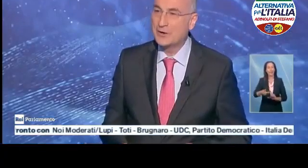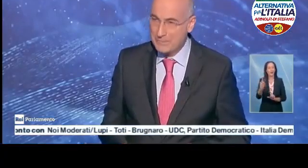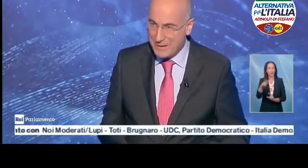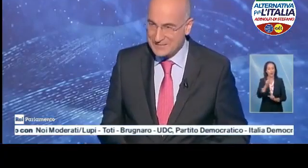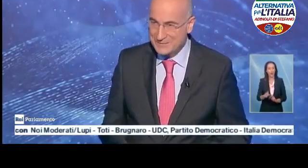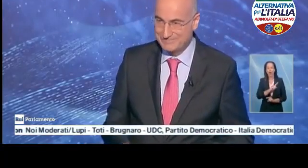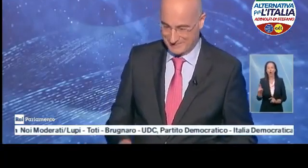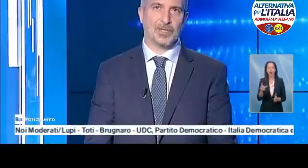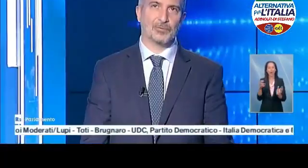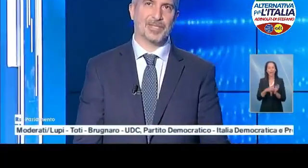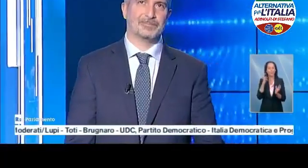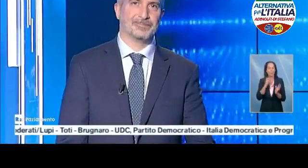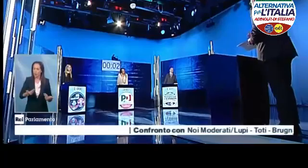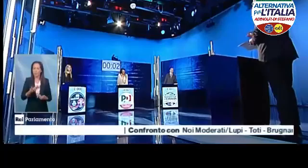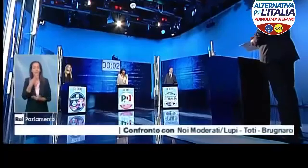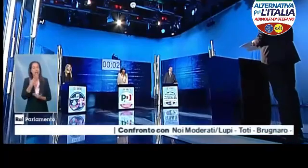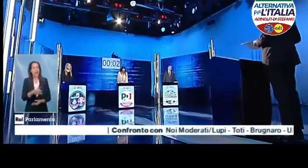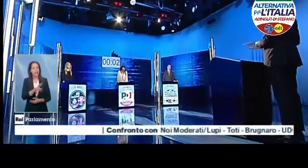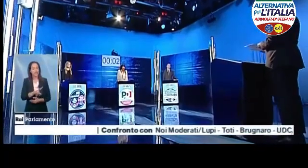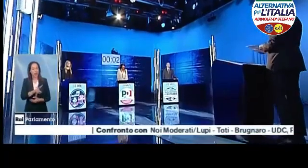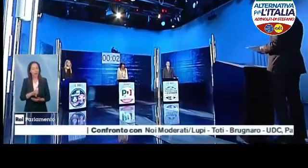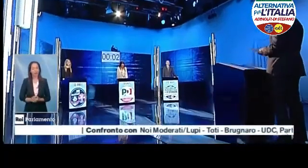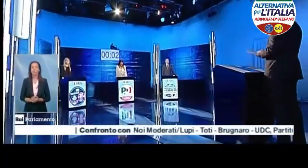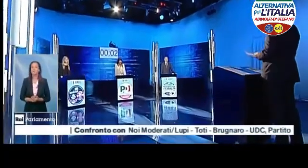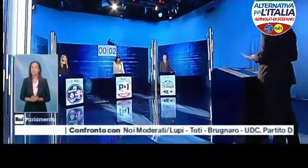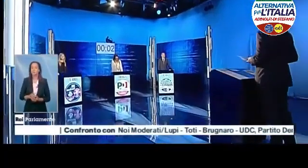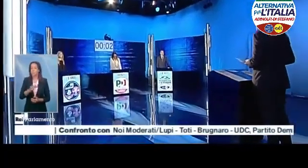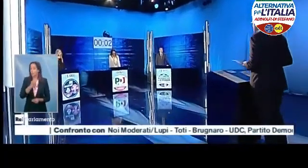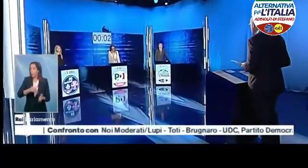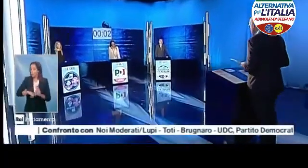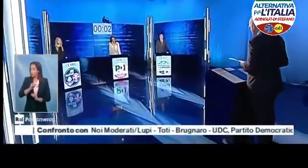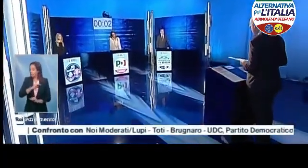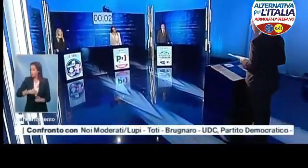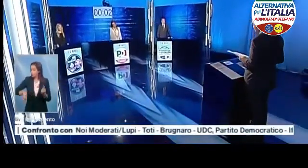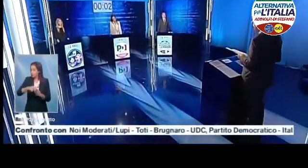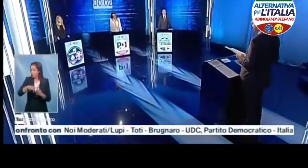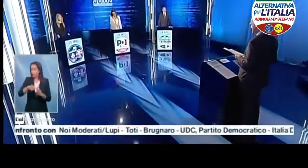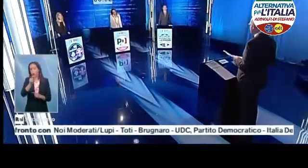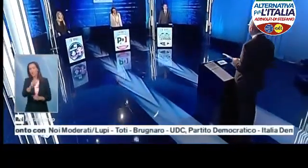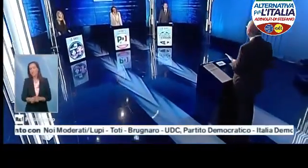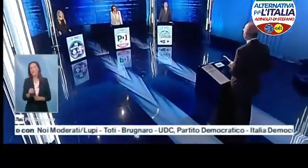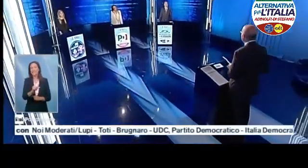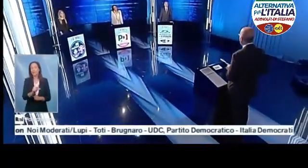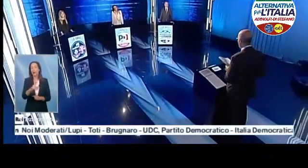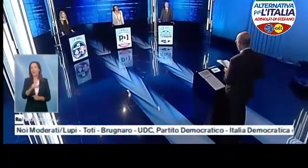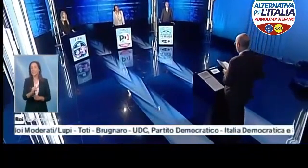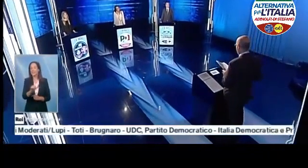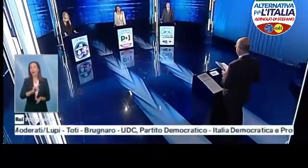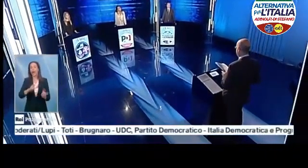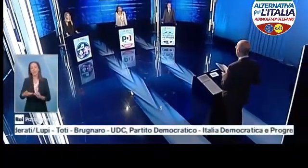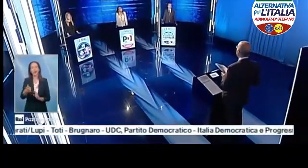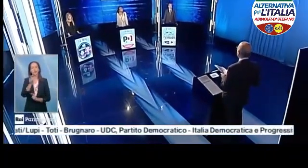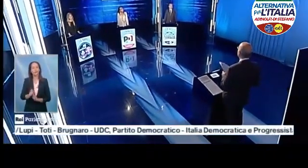no Green Pass. Salve a tutti. Chiudiamo il primo giro di domande con Simone Di Stefano, Alternativa per l'Italia, no